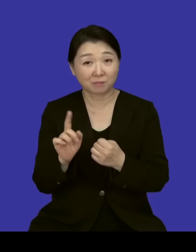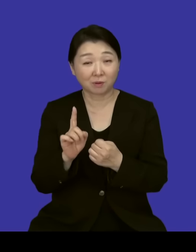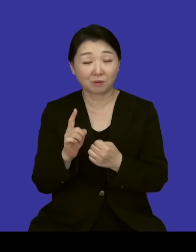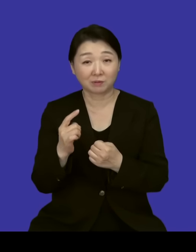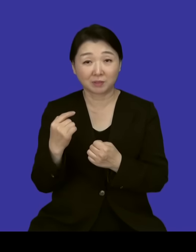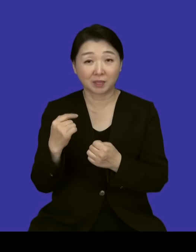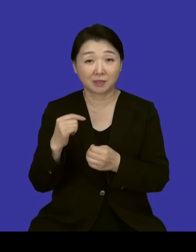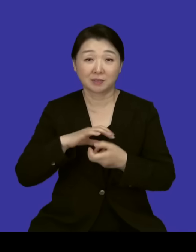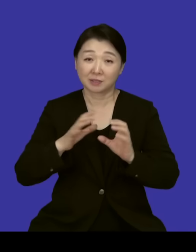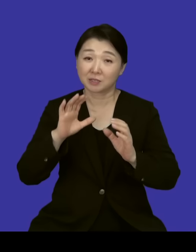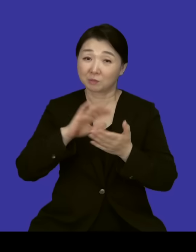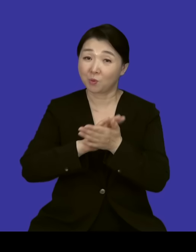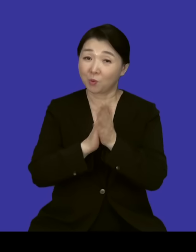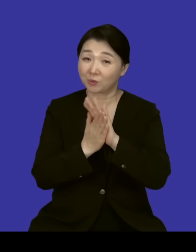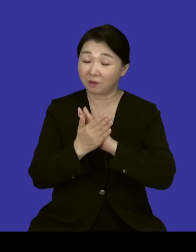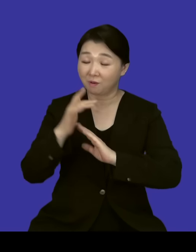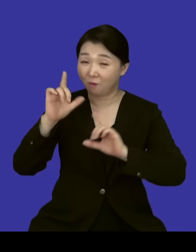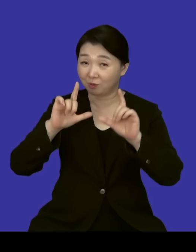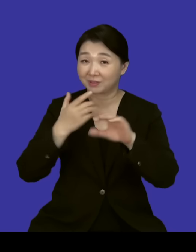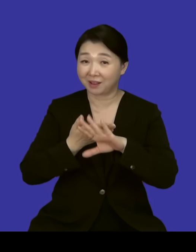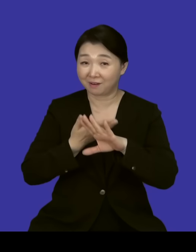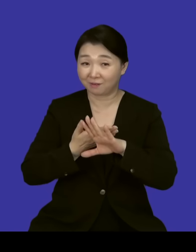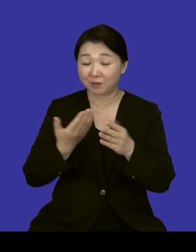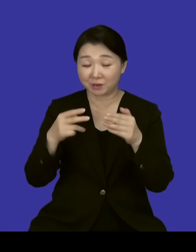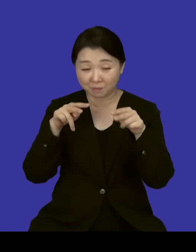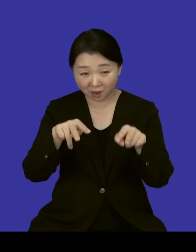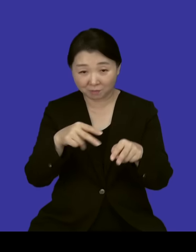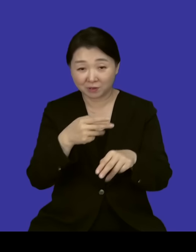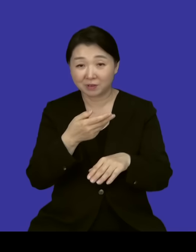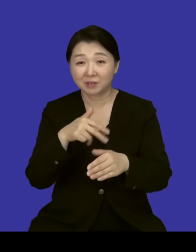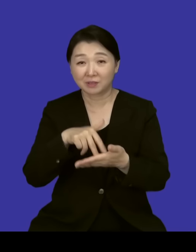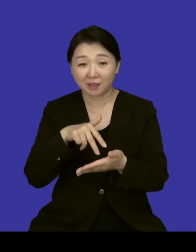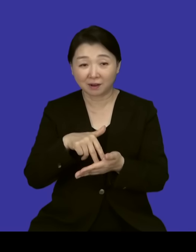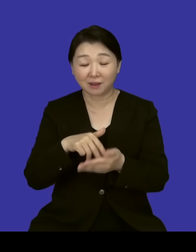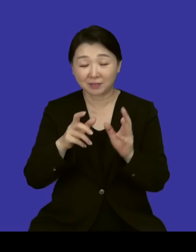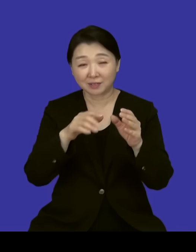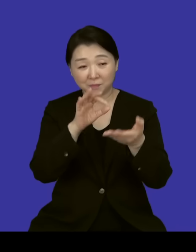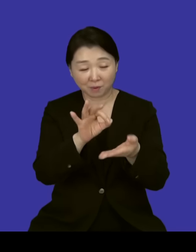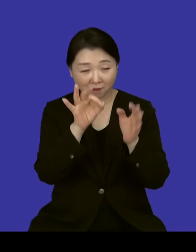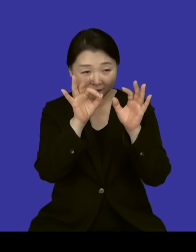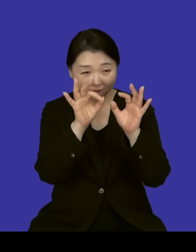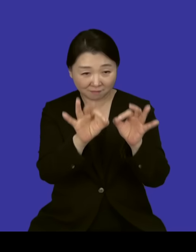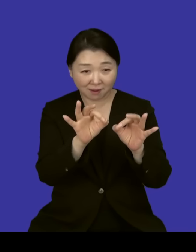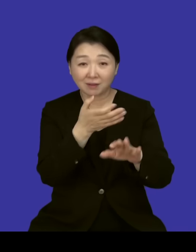표정도 달라졌을 것이고 일을 바라보는 시선도 달라졌을 것이고 세상의 가치도 좀 달라지게 되잖아요.